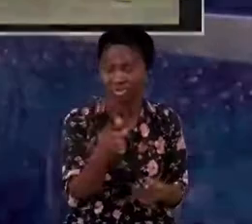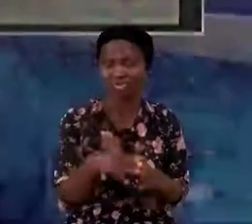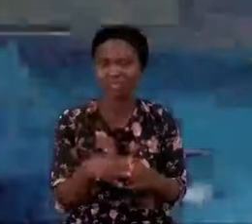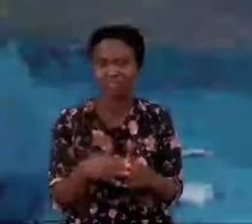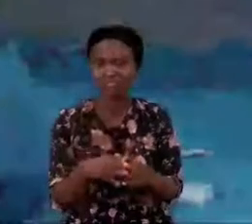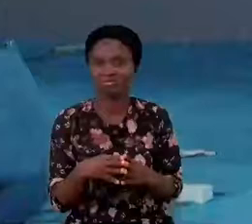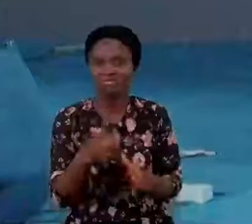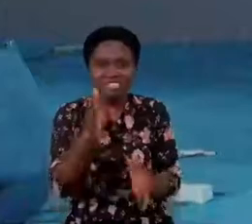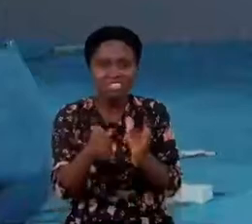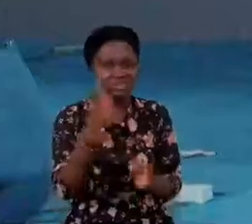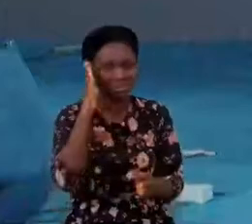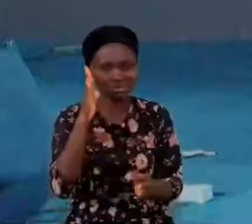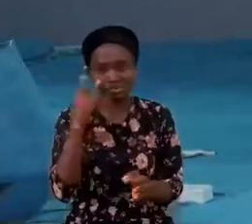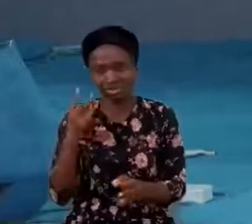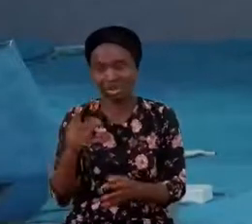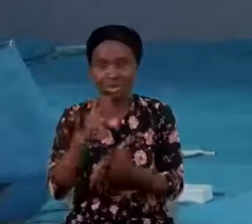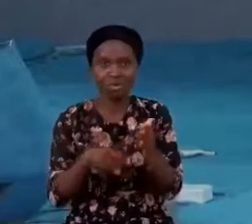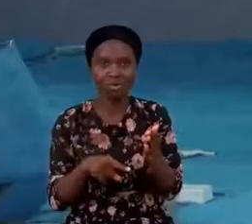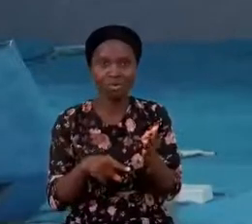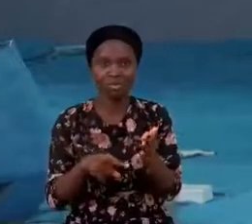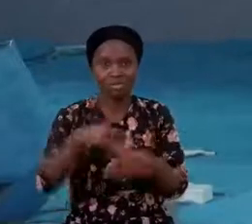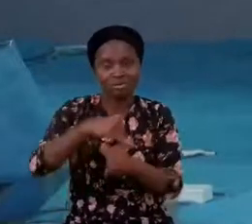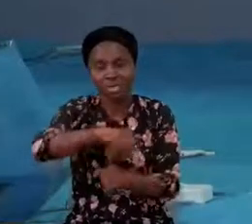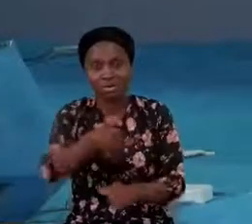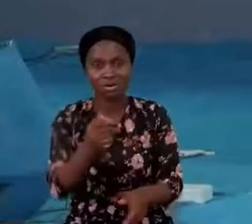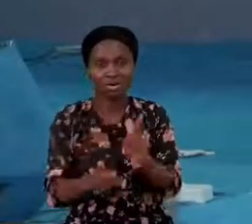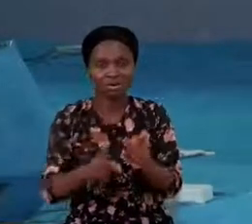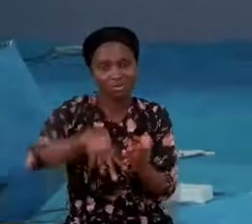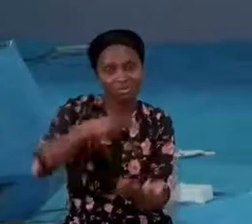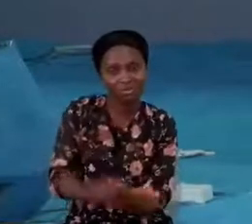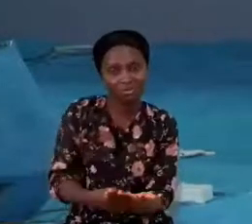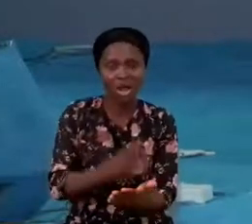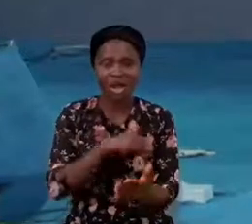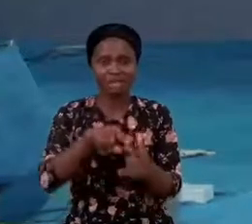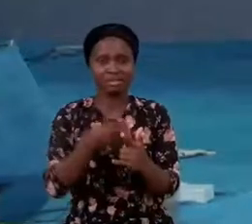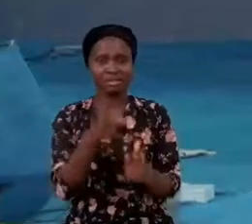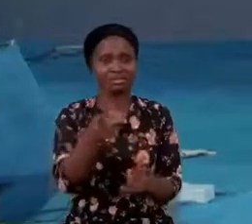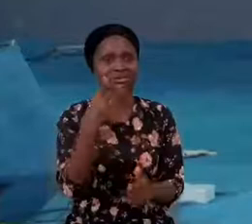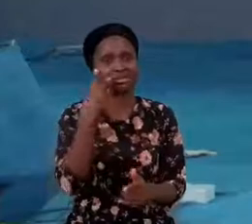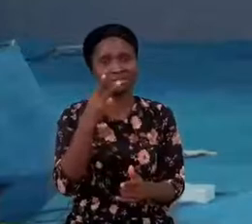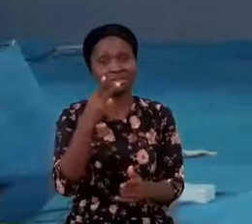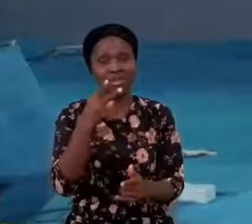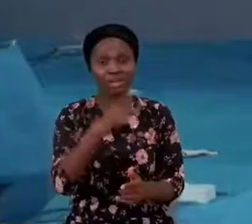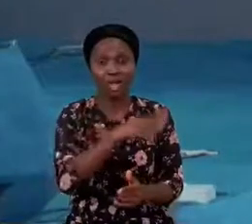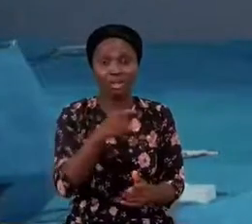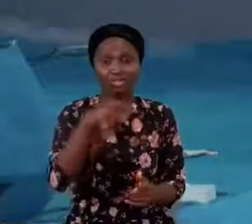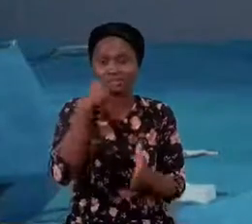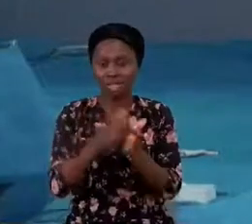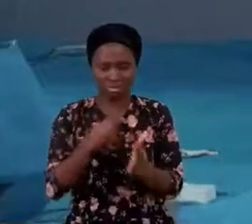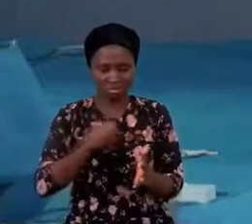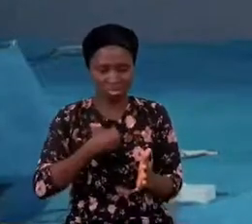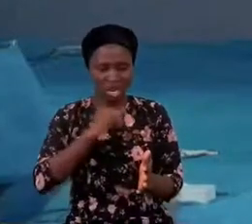dites, je me définis comme étant différent, comme